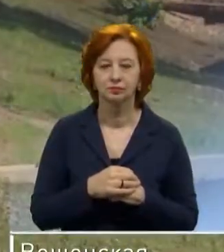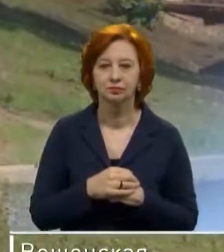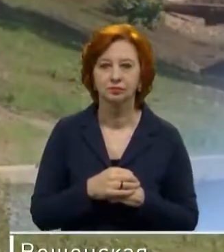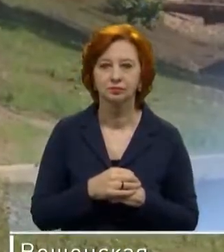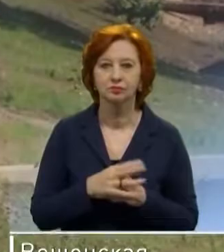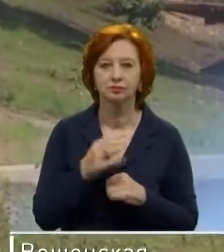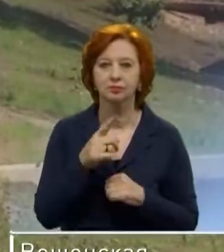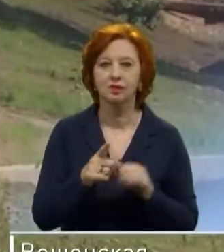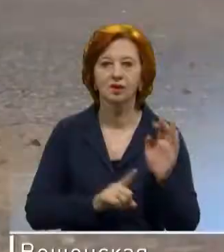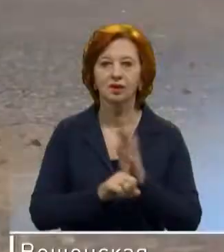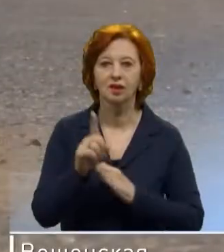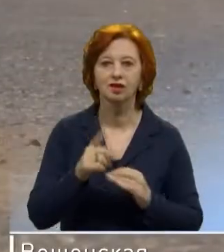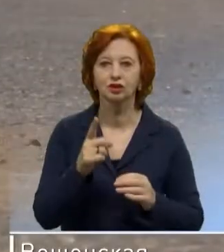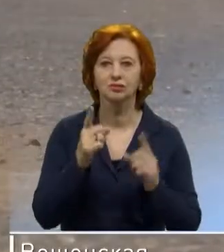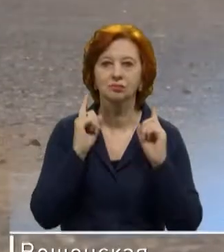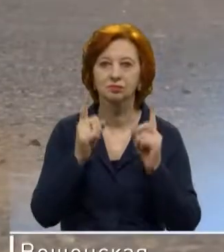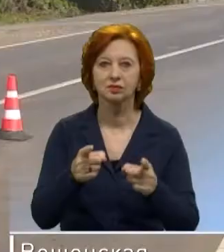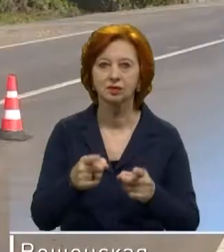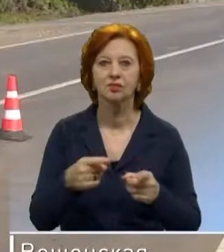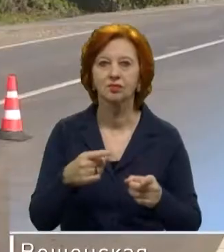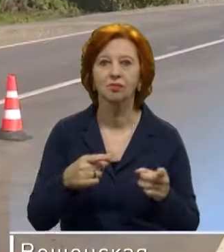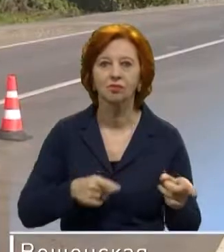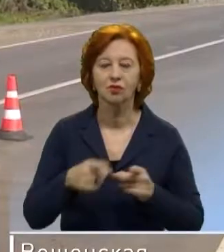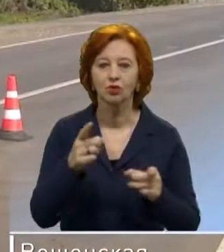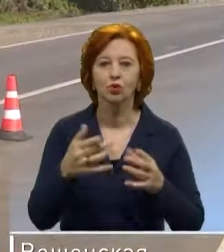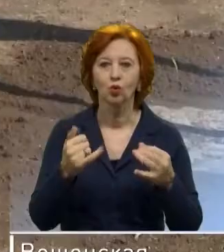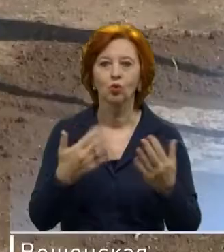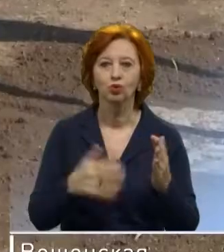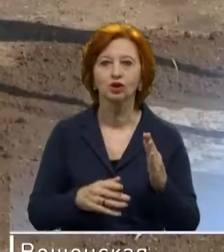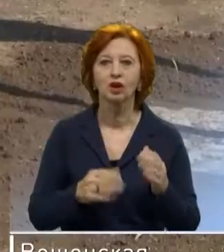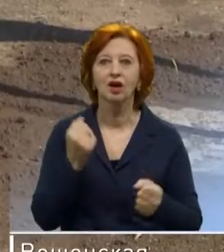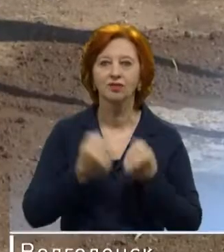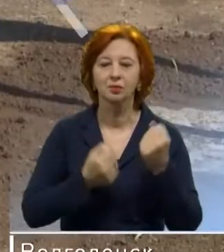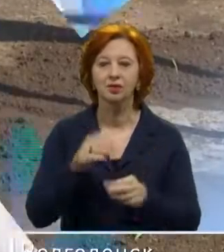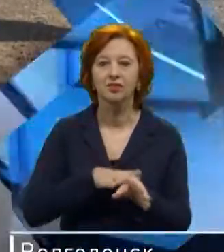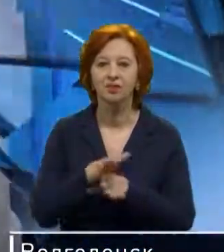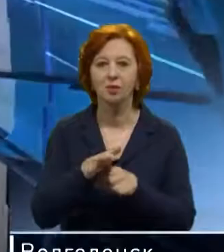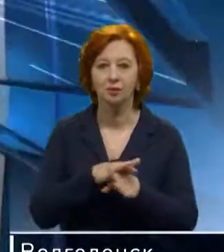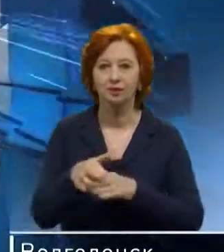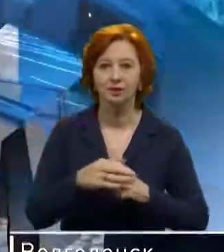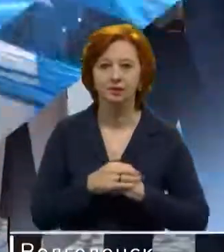На год раньше срока, благодаря чему капитальный ремонт дороги в Кашарском районе выполнили быстрее.